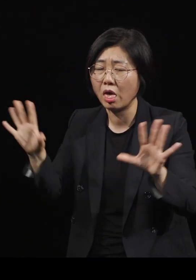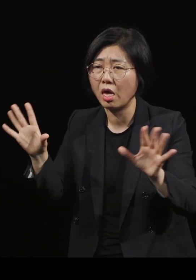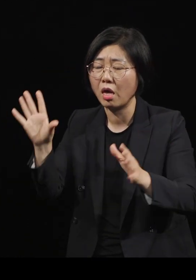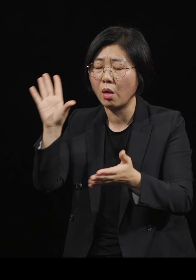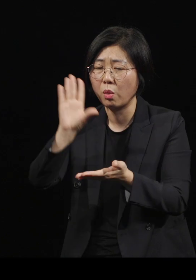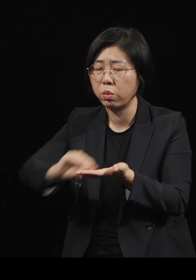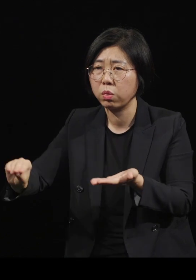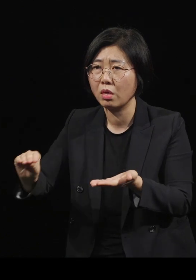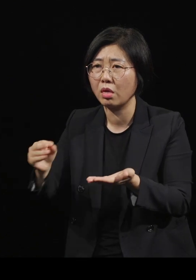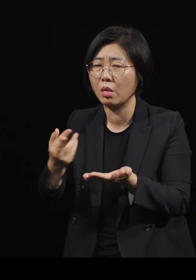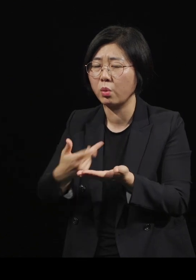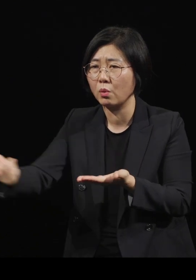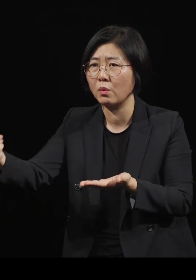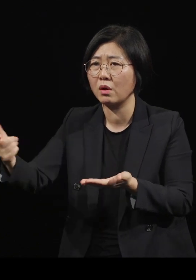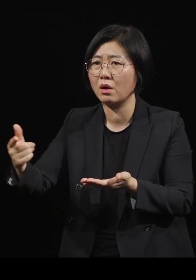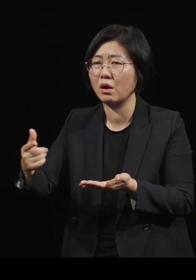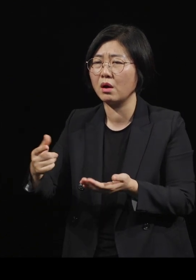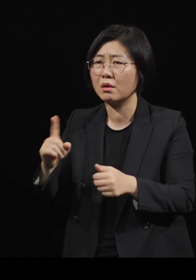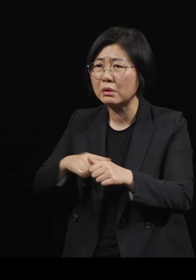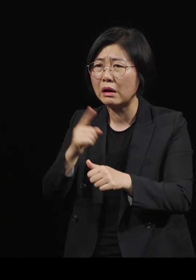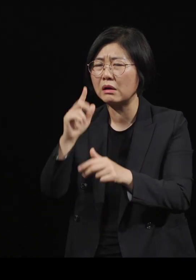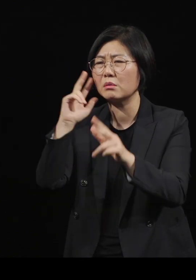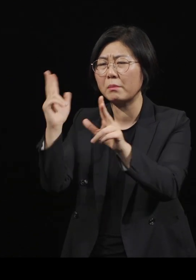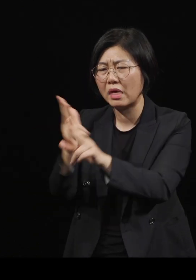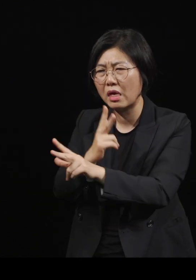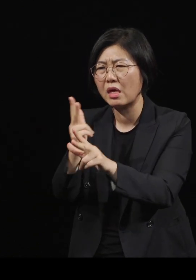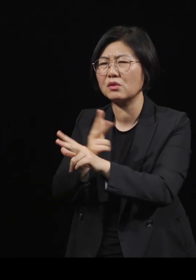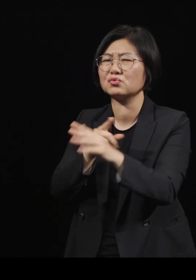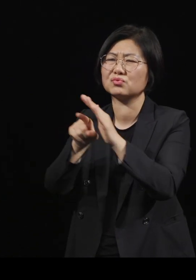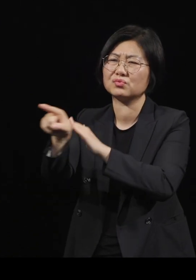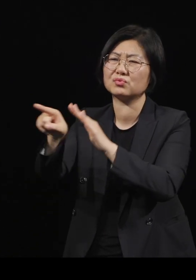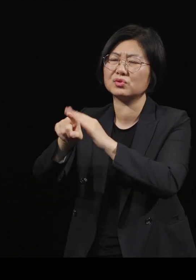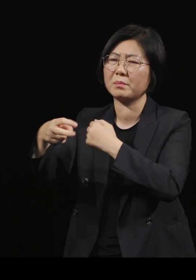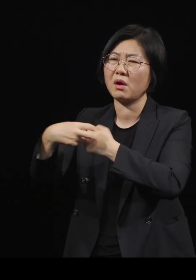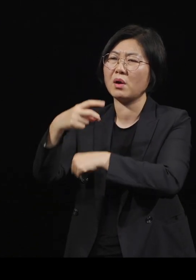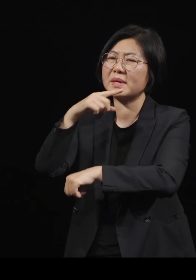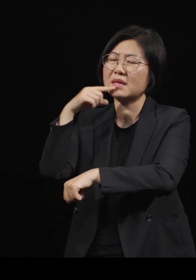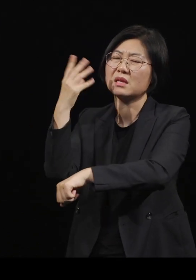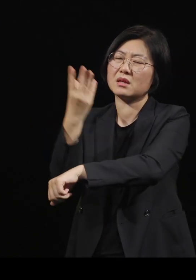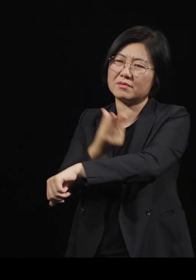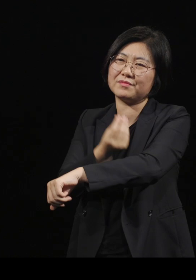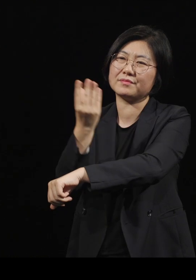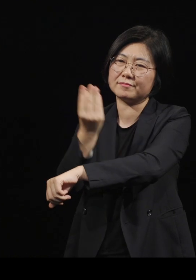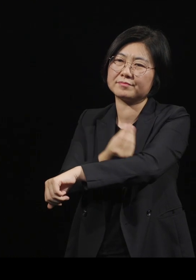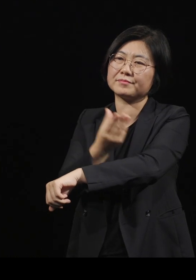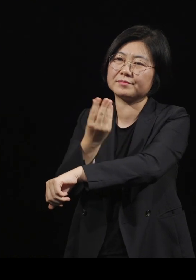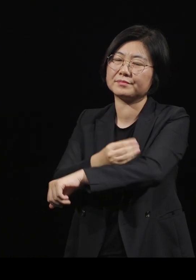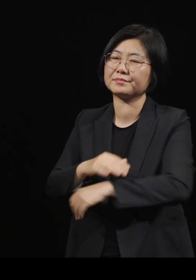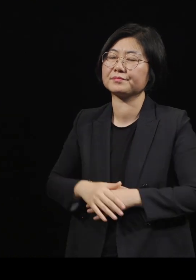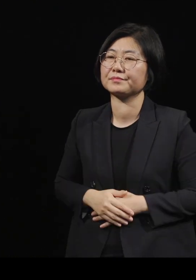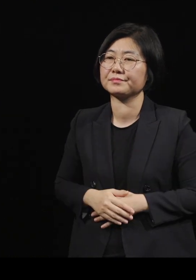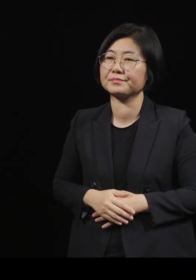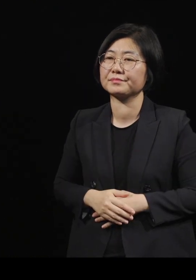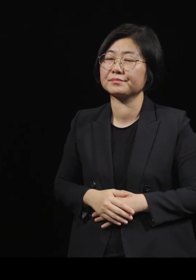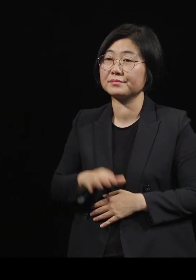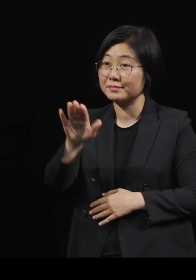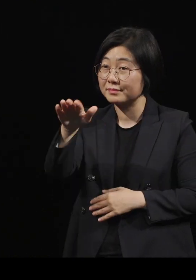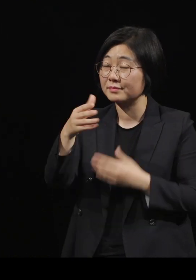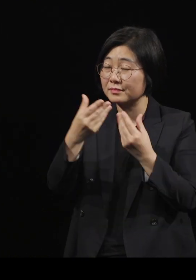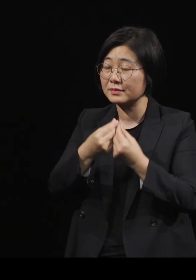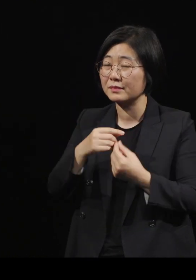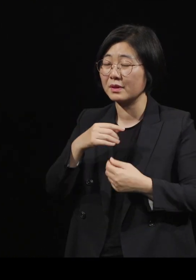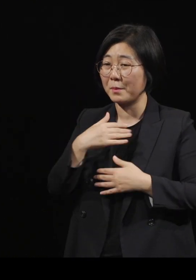거예요. 그래서 매주 병원에 가서 수혈을 받는데 우리 몸에